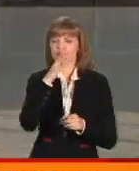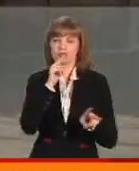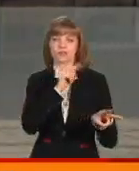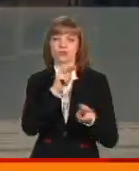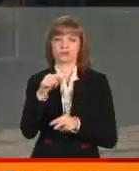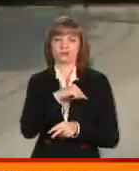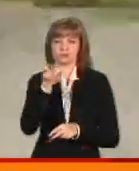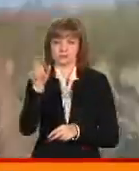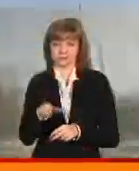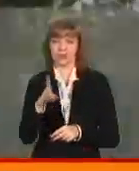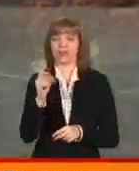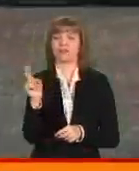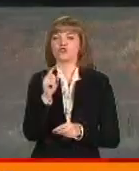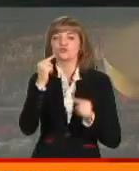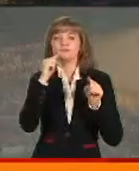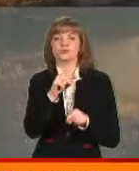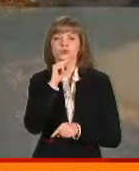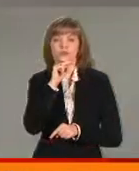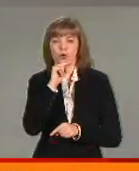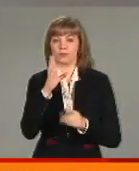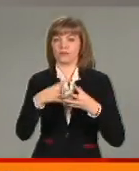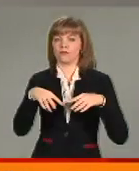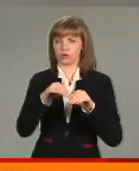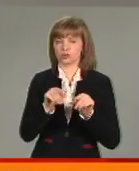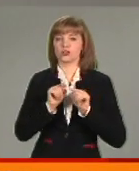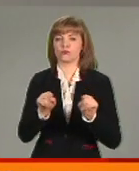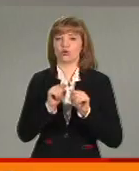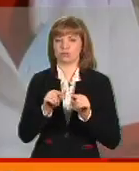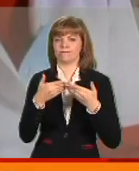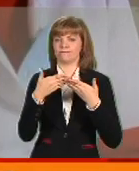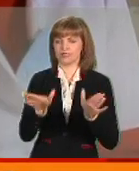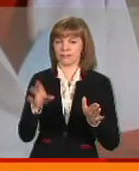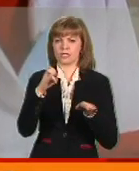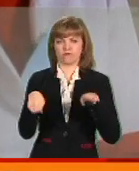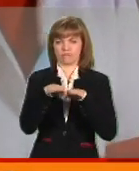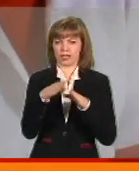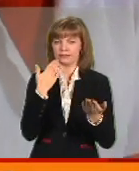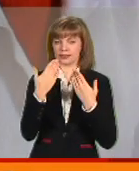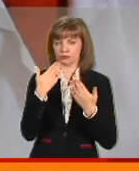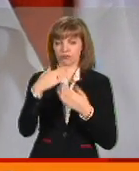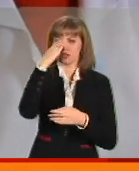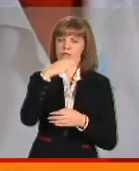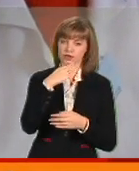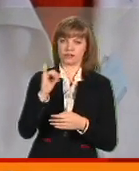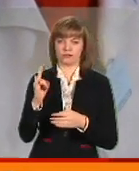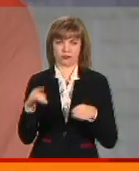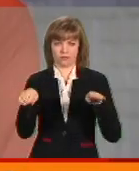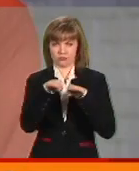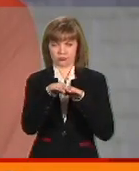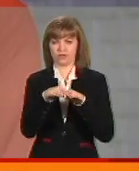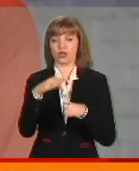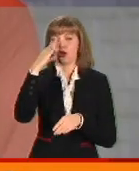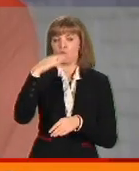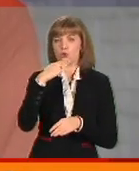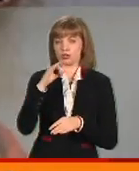спостерігала психологиня. На що звертає увагу? В родині пропагують відверте і на рівних спілкування батьків із дитиною.